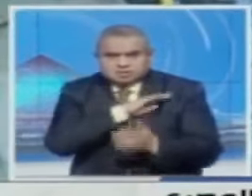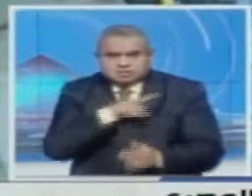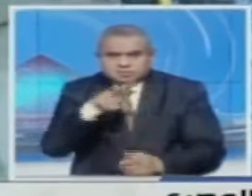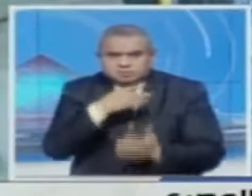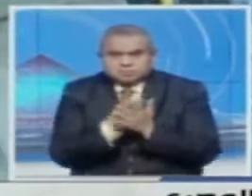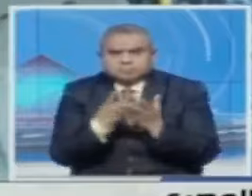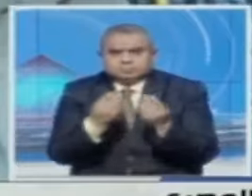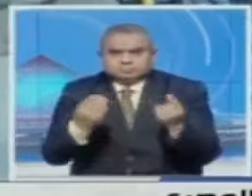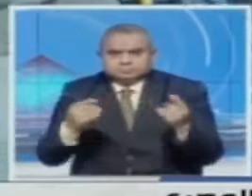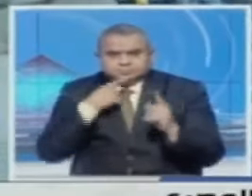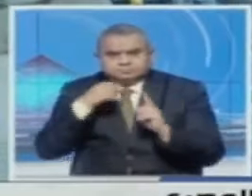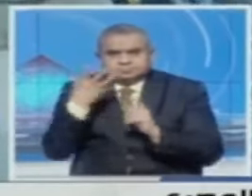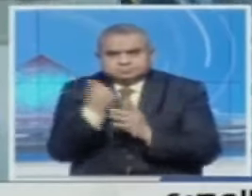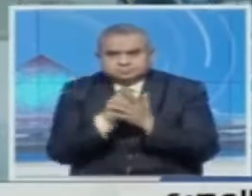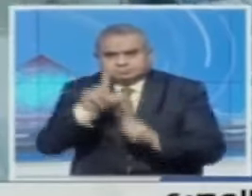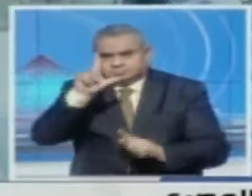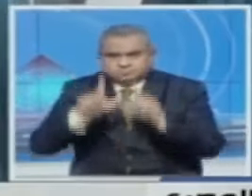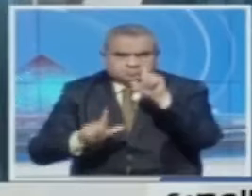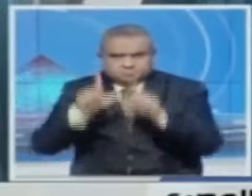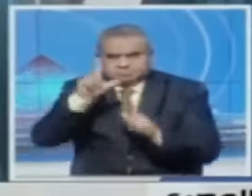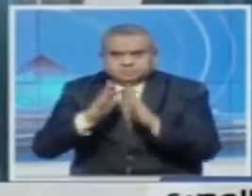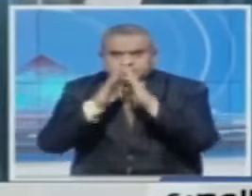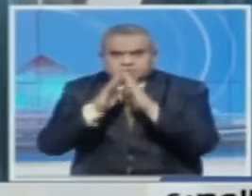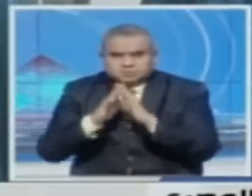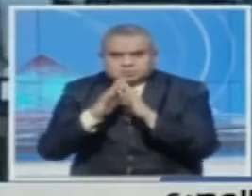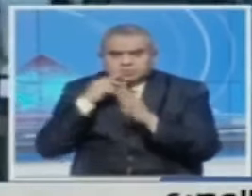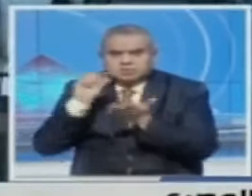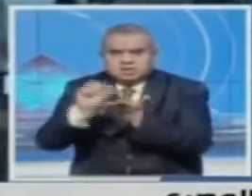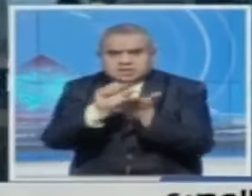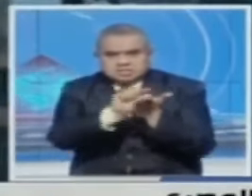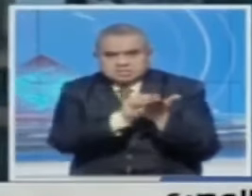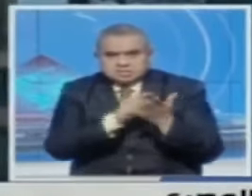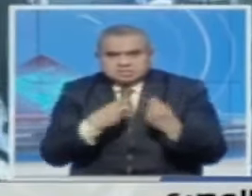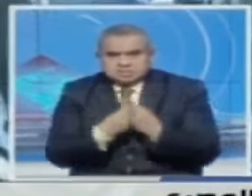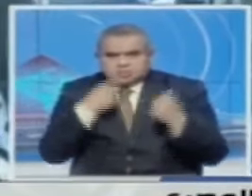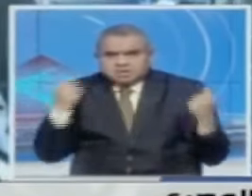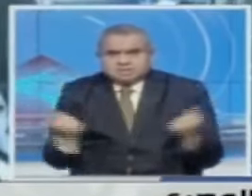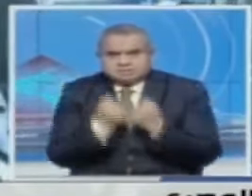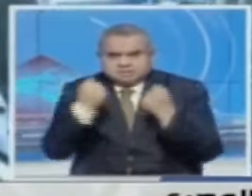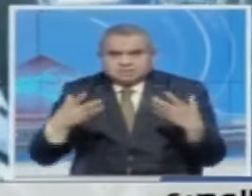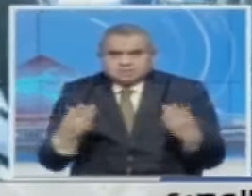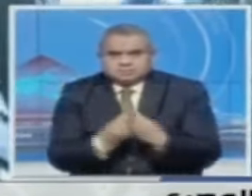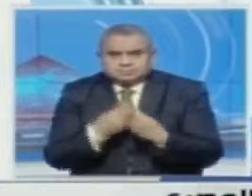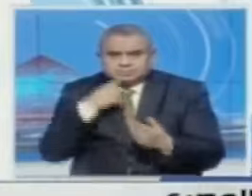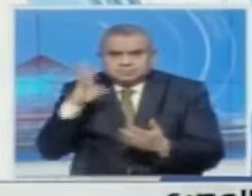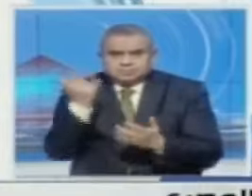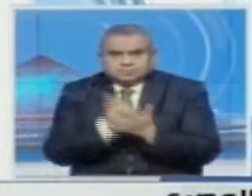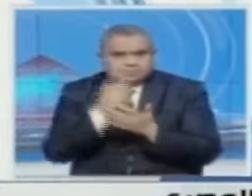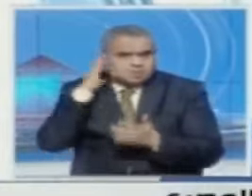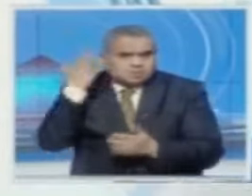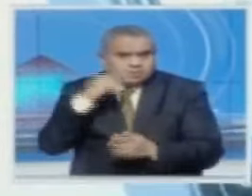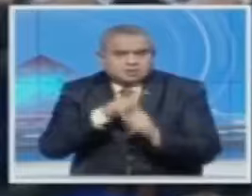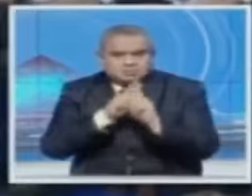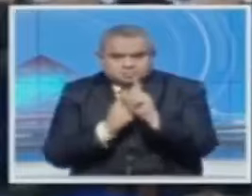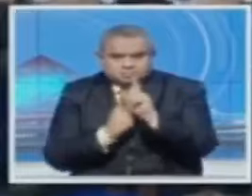وعدد من قادة القوات المسلحة المصرية والدول المشاركة بالتدريب، وعدد من الملحقين